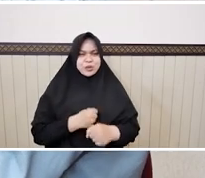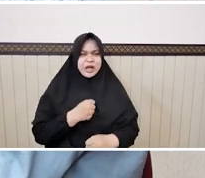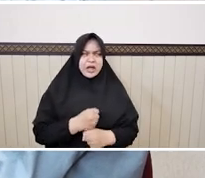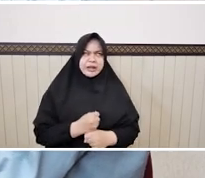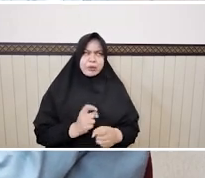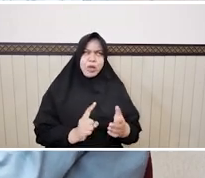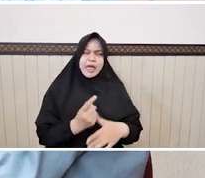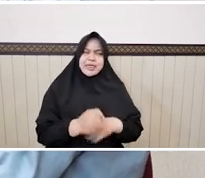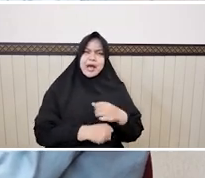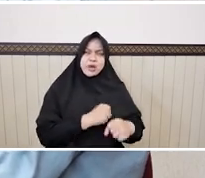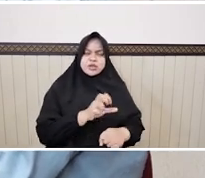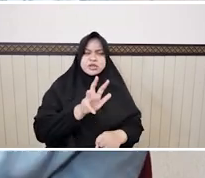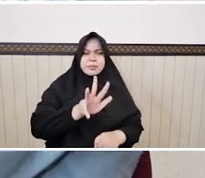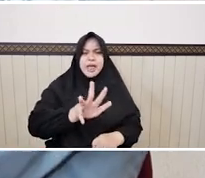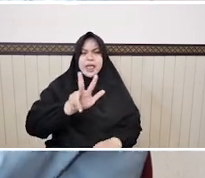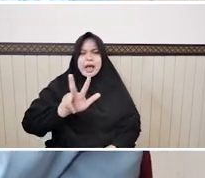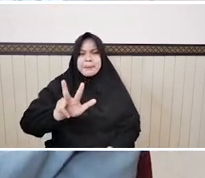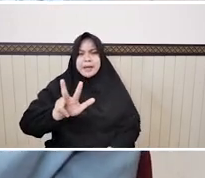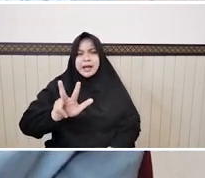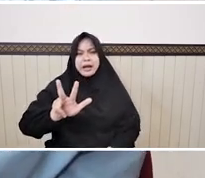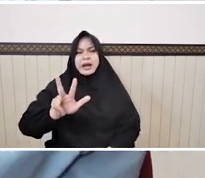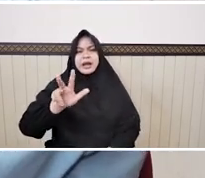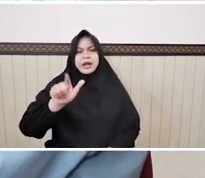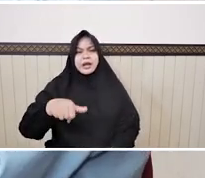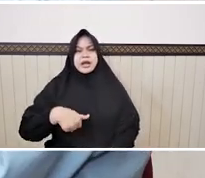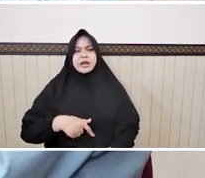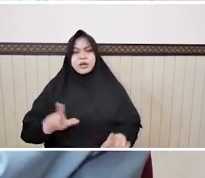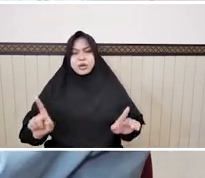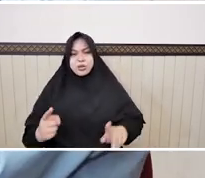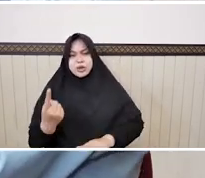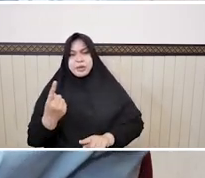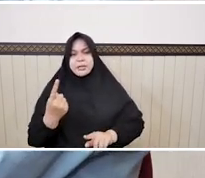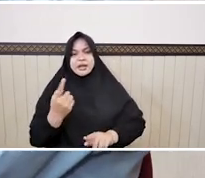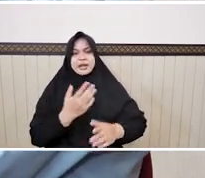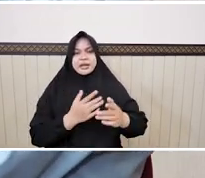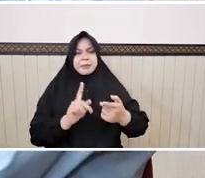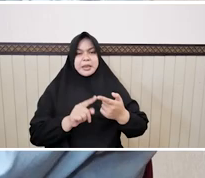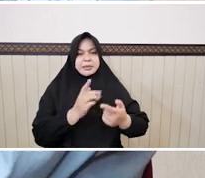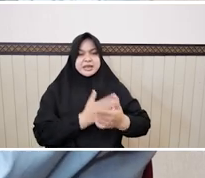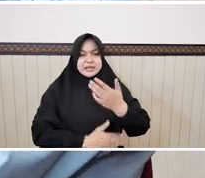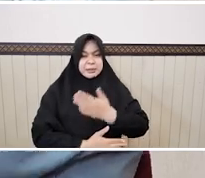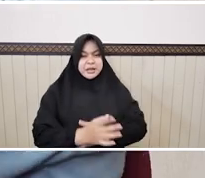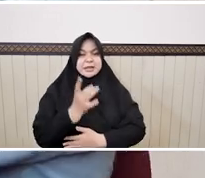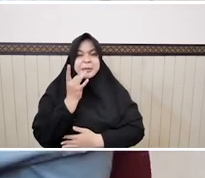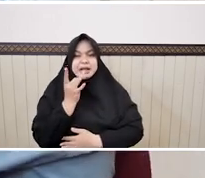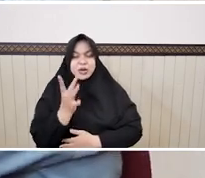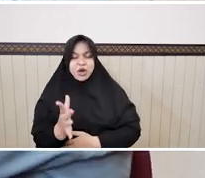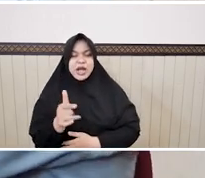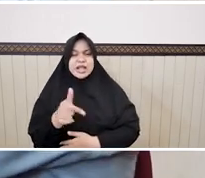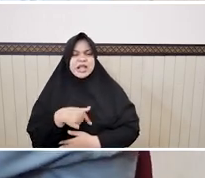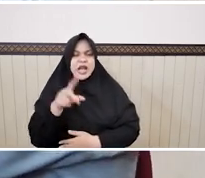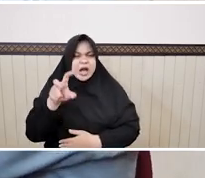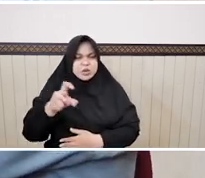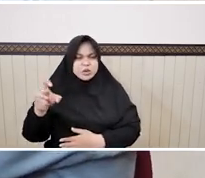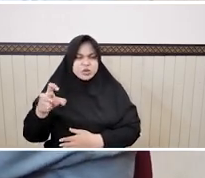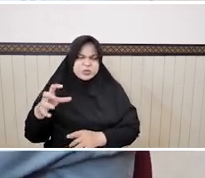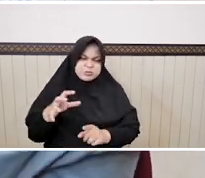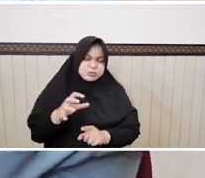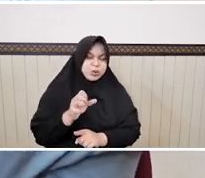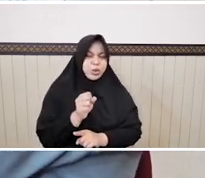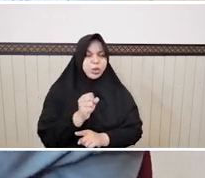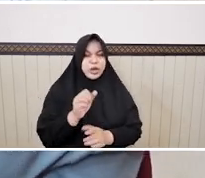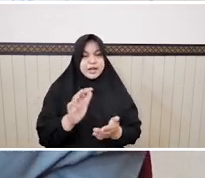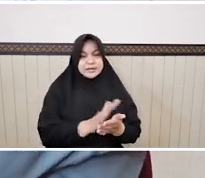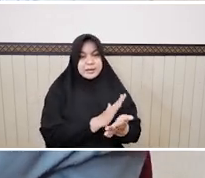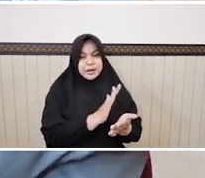selalu menganjurkan terutama kepada teman-teman disable juga ini adalah hal yang harus kita rebut dari Hai